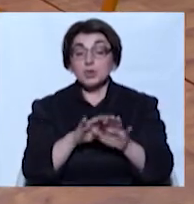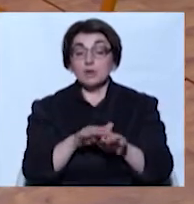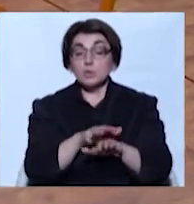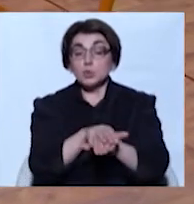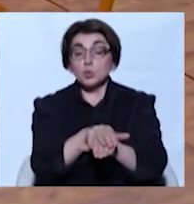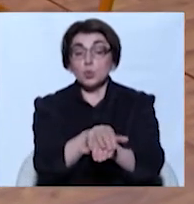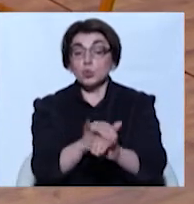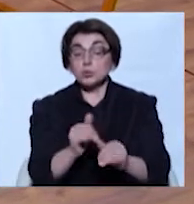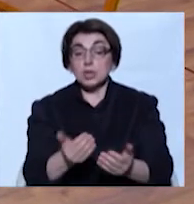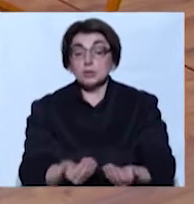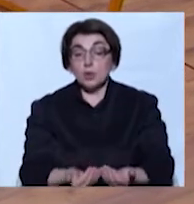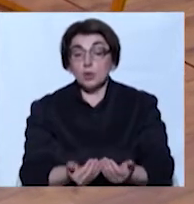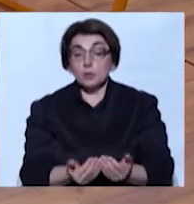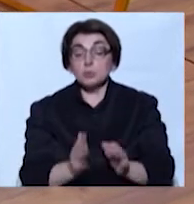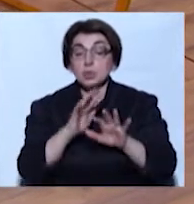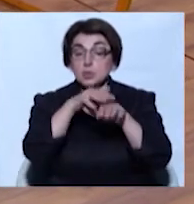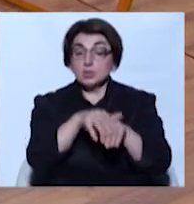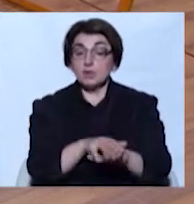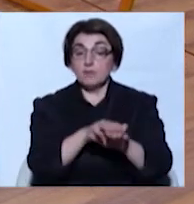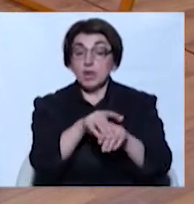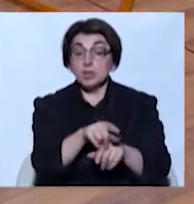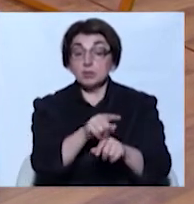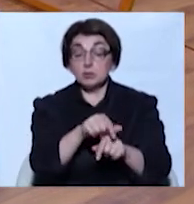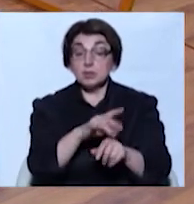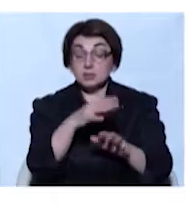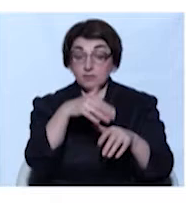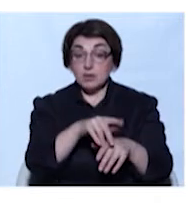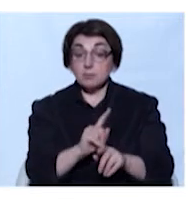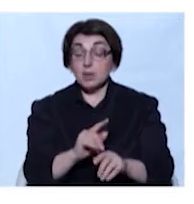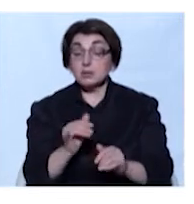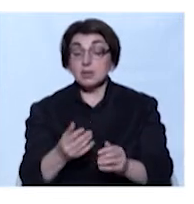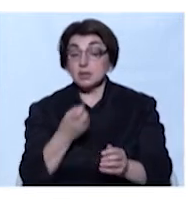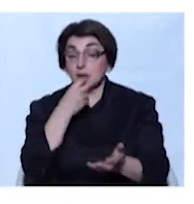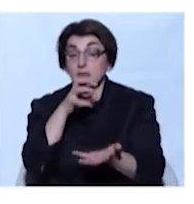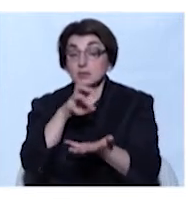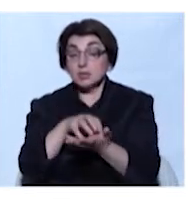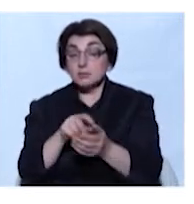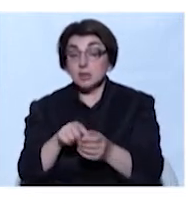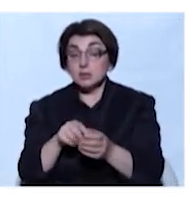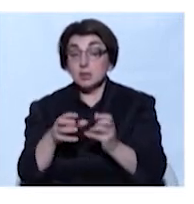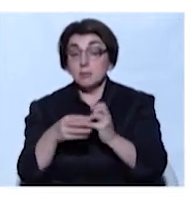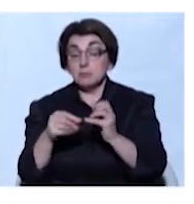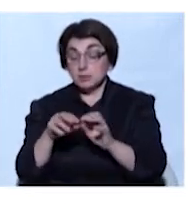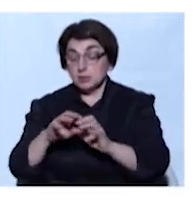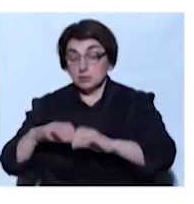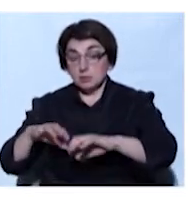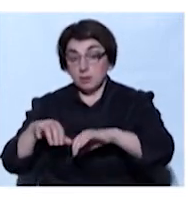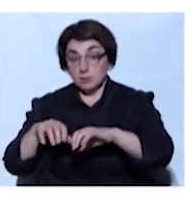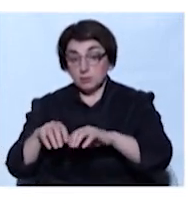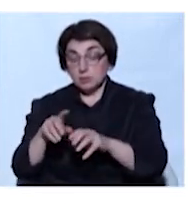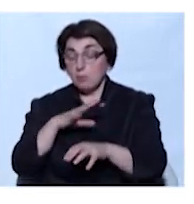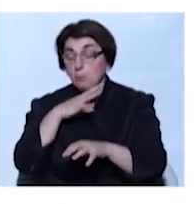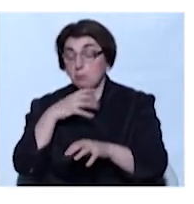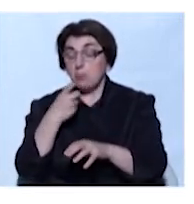ბინადრობს, მაგრამ კვერცხის დასადებად ის ხმელეთზე ამოდის, ამოთხრის ორმოს, დადებს ძალიან ბევრ კვერცხს. მისი